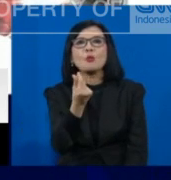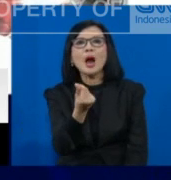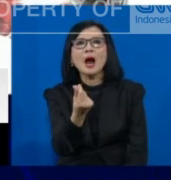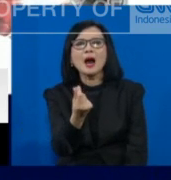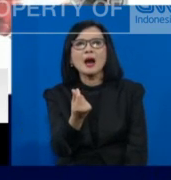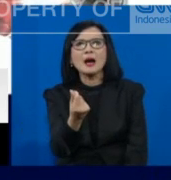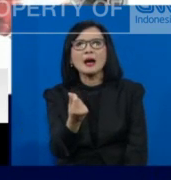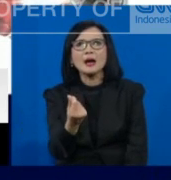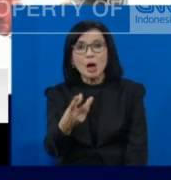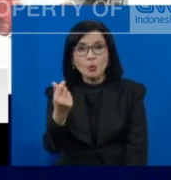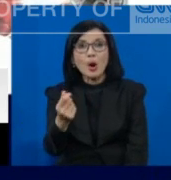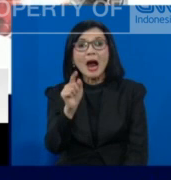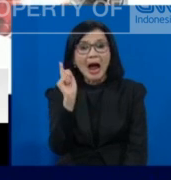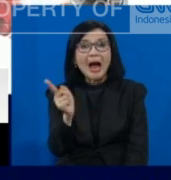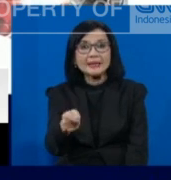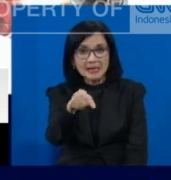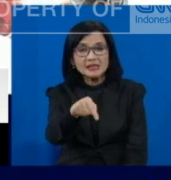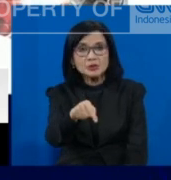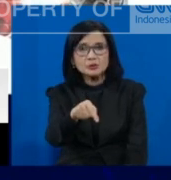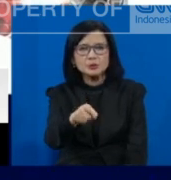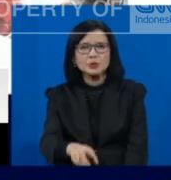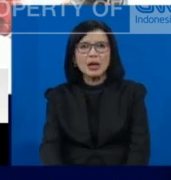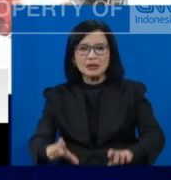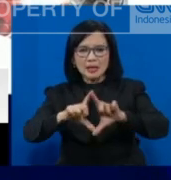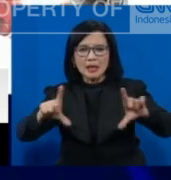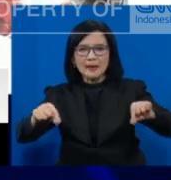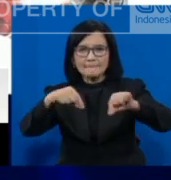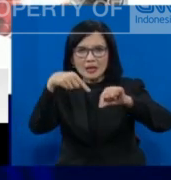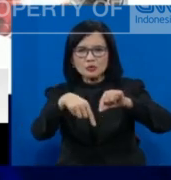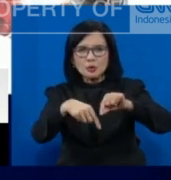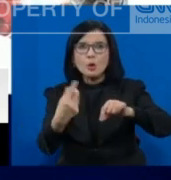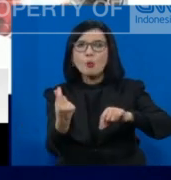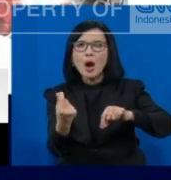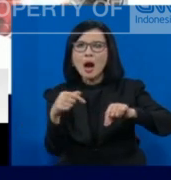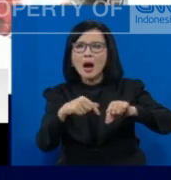sudah ada di situ yang sudah ada di situ dalam bentuk Amplop yang